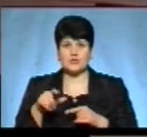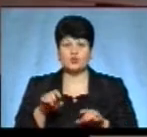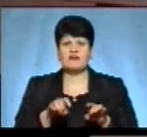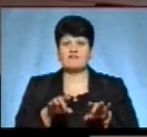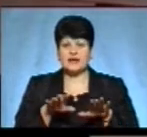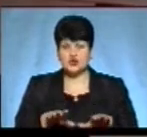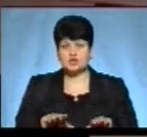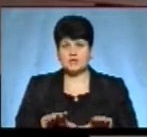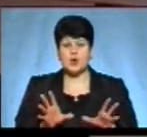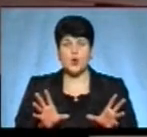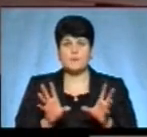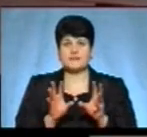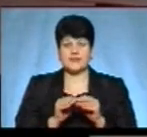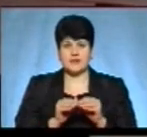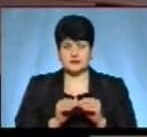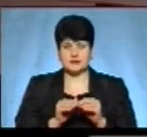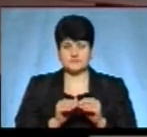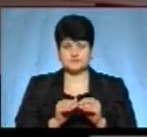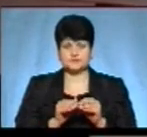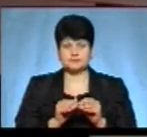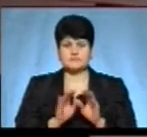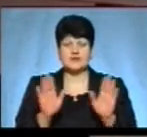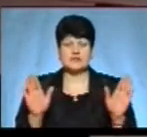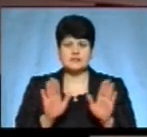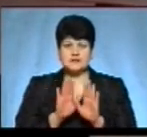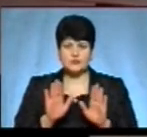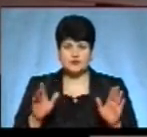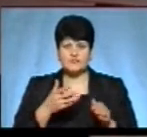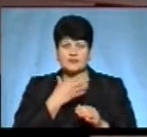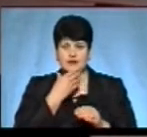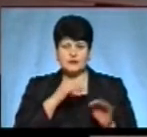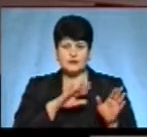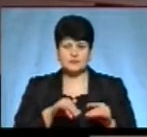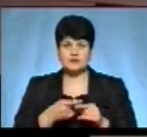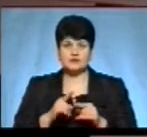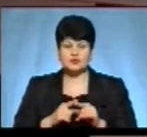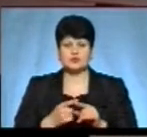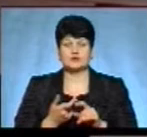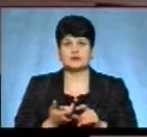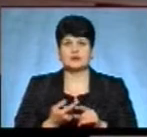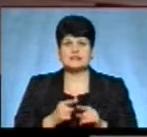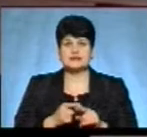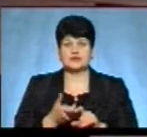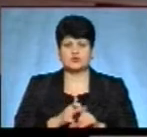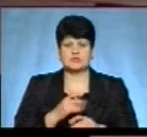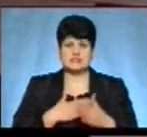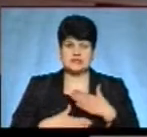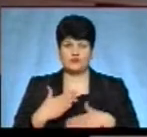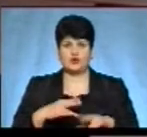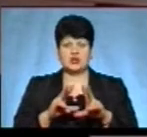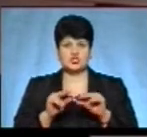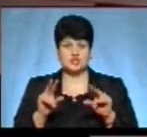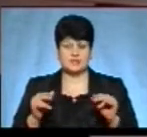вирішили об'єднатися, заколядували дуже гарно після того. Всі дуже задоволені,